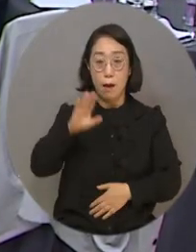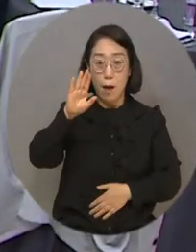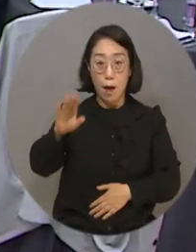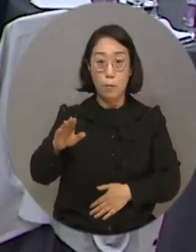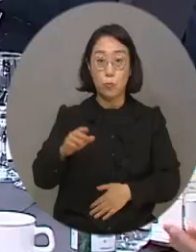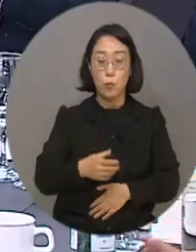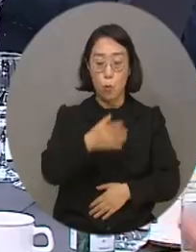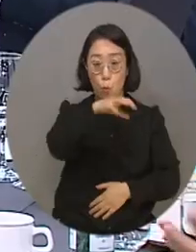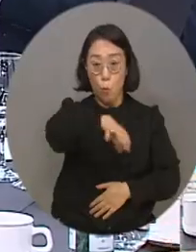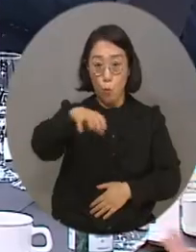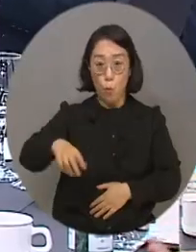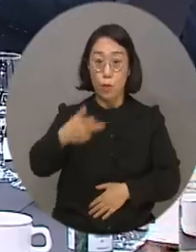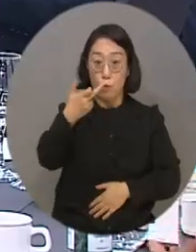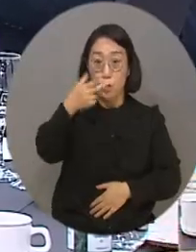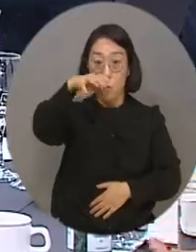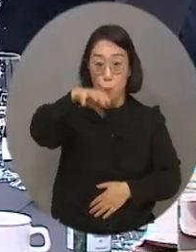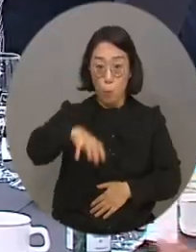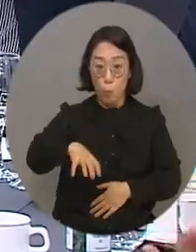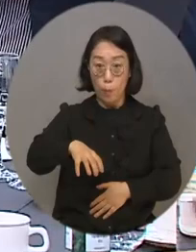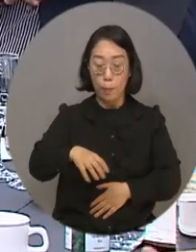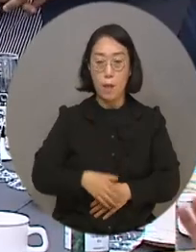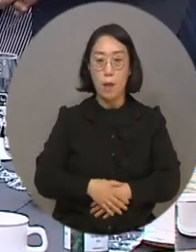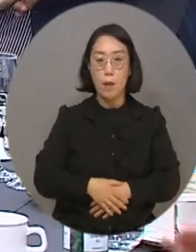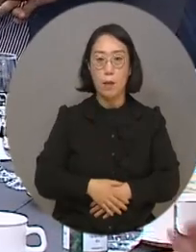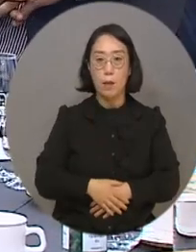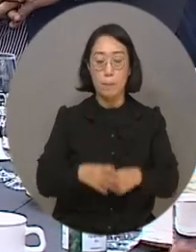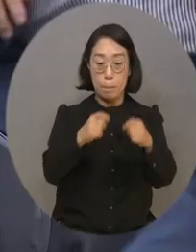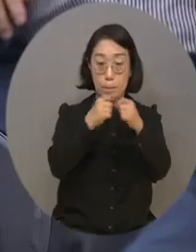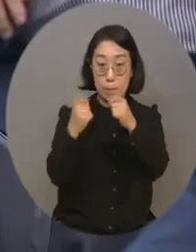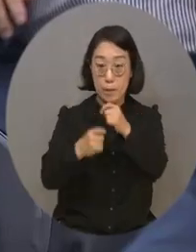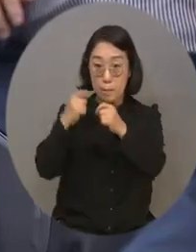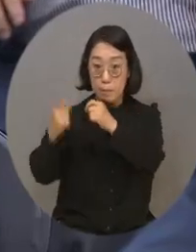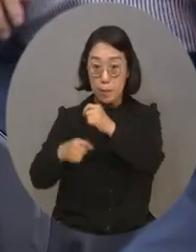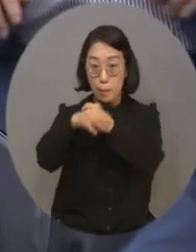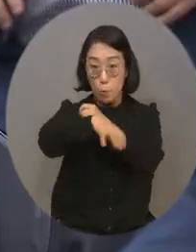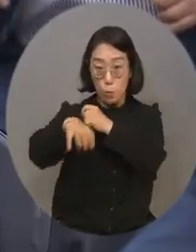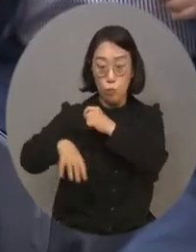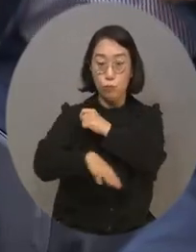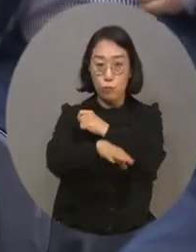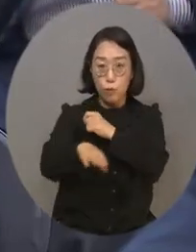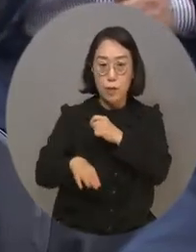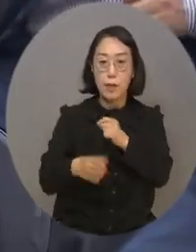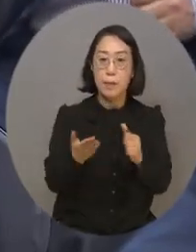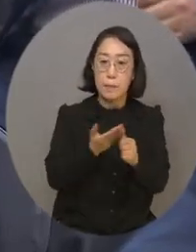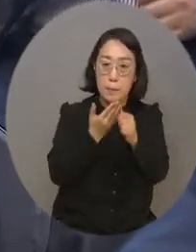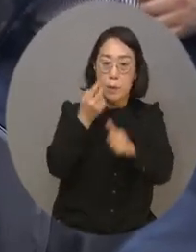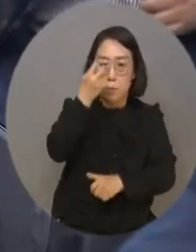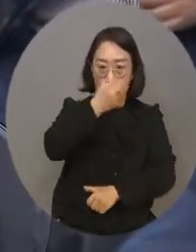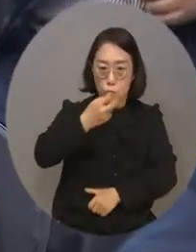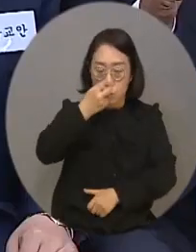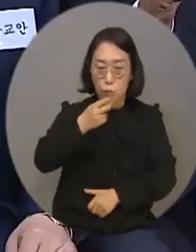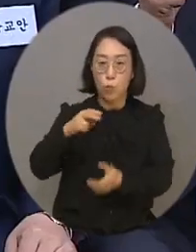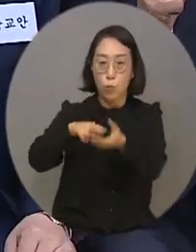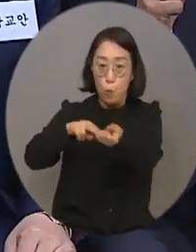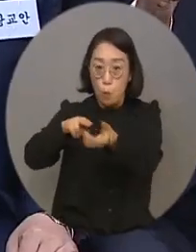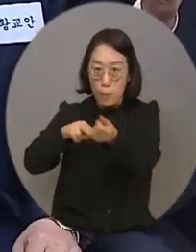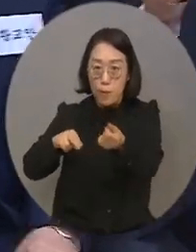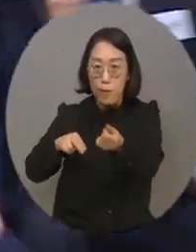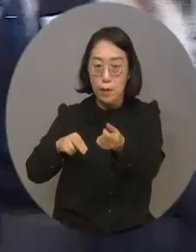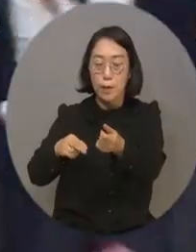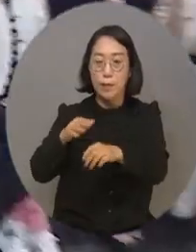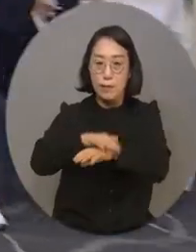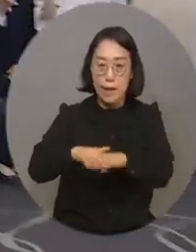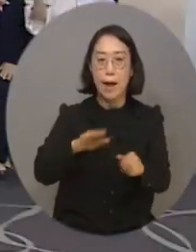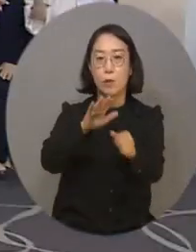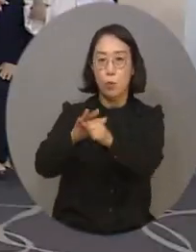17개 광역시도단체에 광역본부를 두고 우리 농산물 생산과 소비 확대를 적극적으로 추진해 나간다는